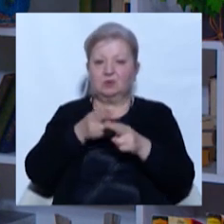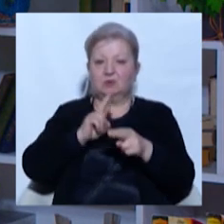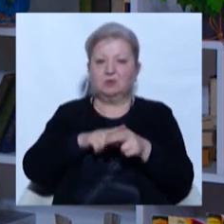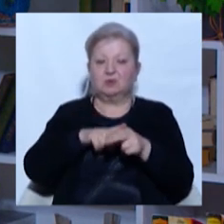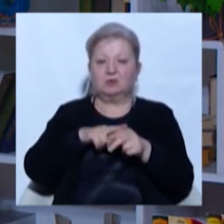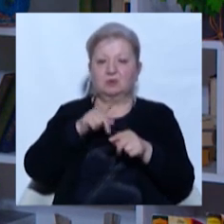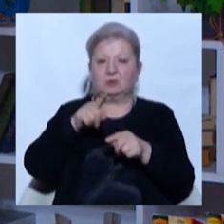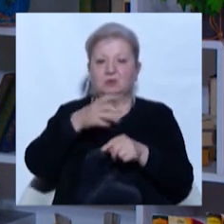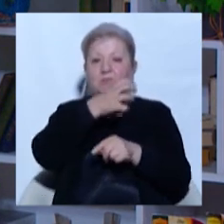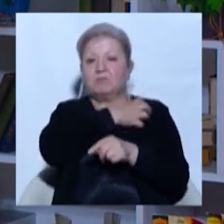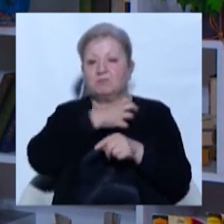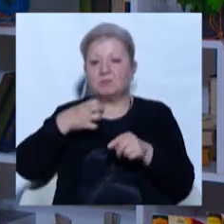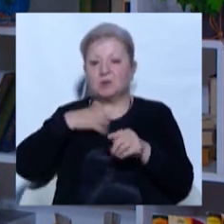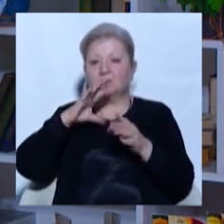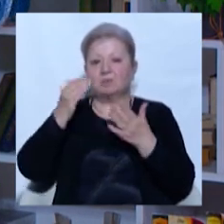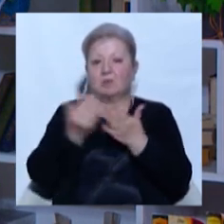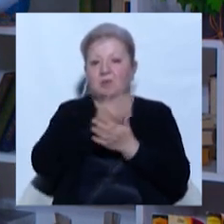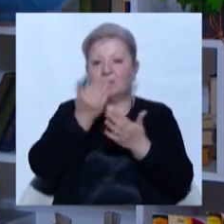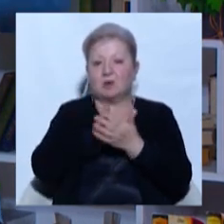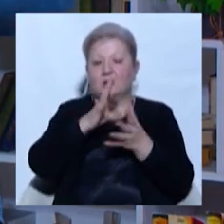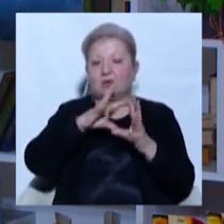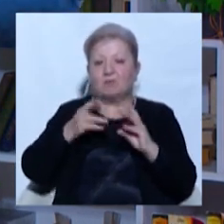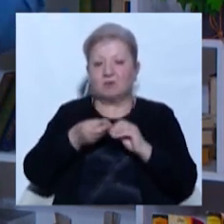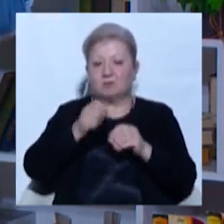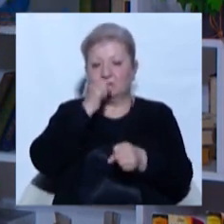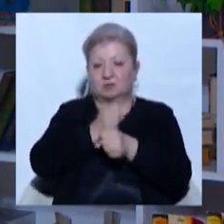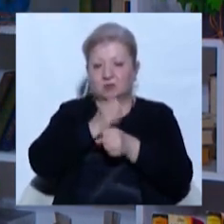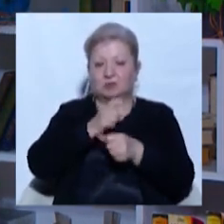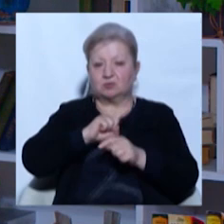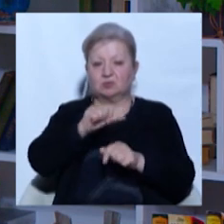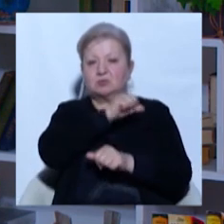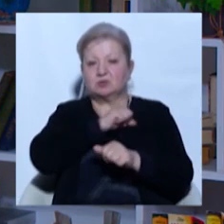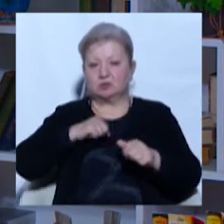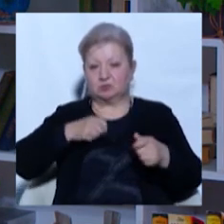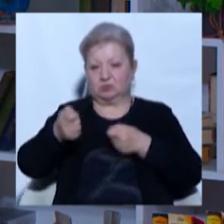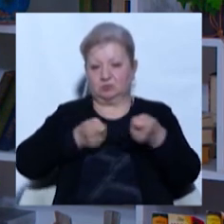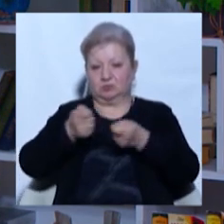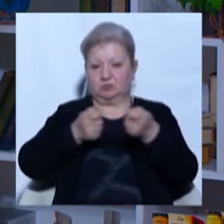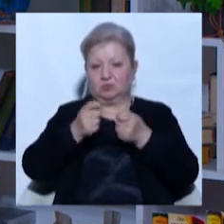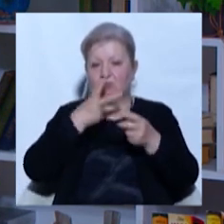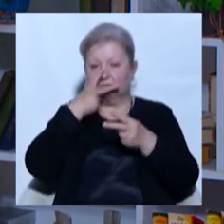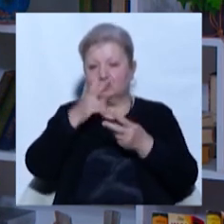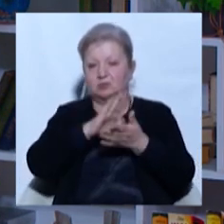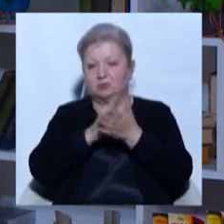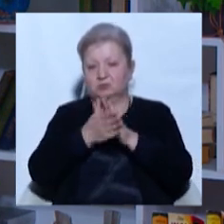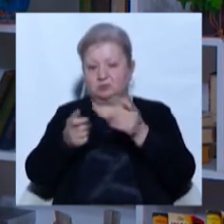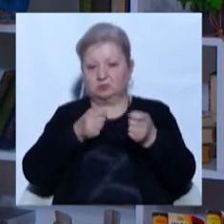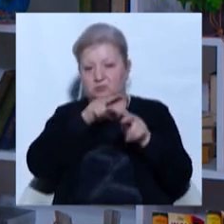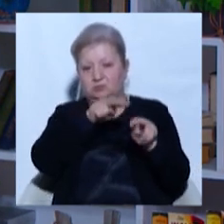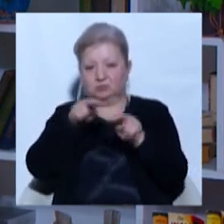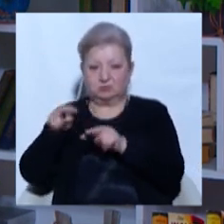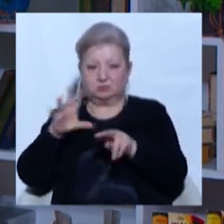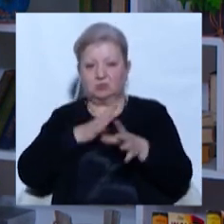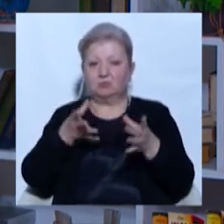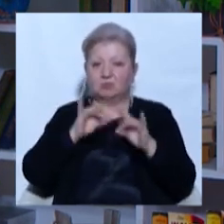განახორციელა, როგორმე თავის ხელში აიღო მართვისადავეები და სიტუაცია შემოეტრიალებინა. მაგრამ როგორ ჩანს და